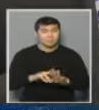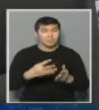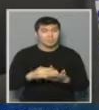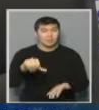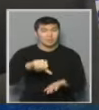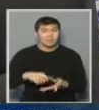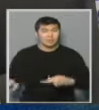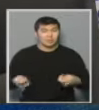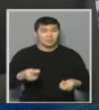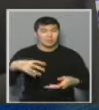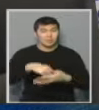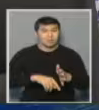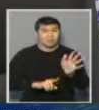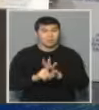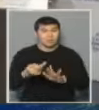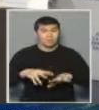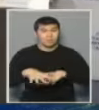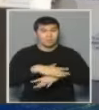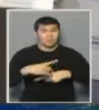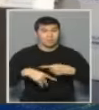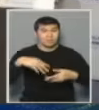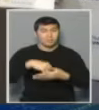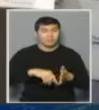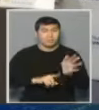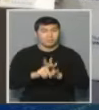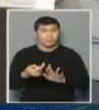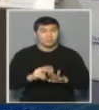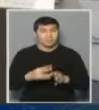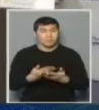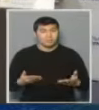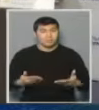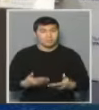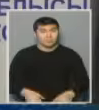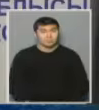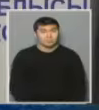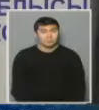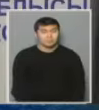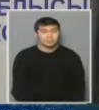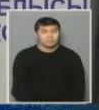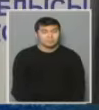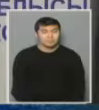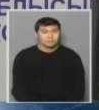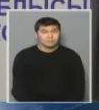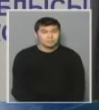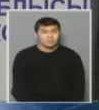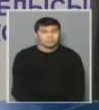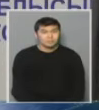представители местной власти еще раз напомнили жителям, что необходимо строго соблюдать санитарные требования.